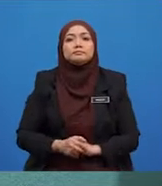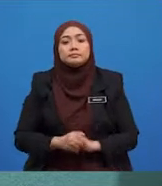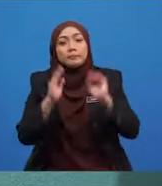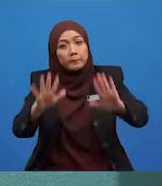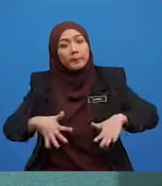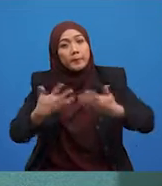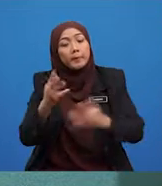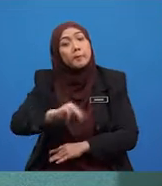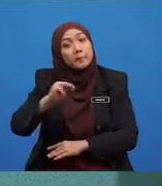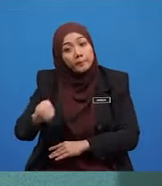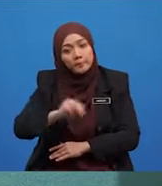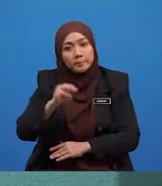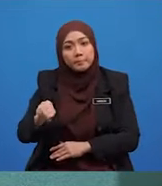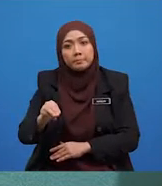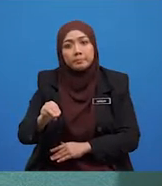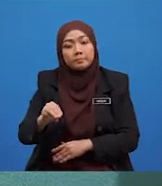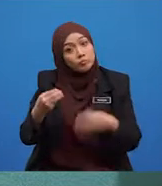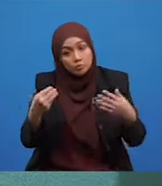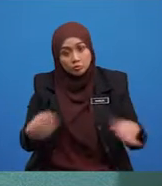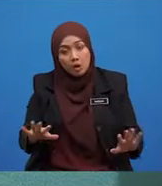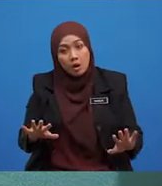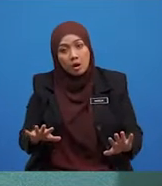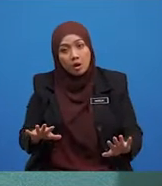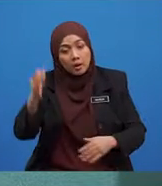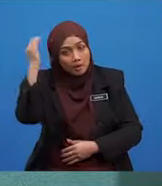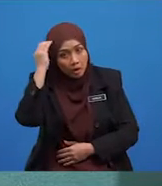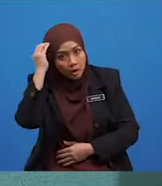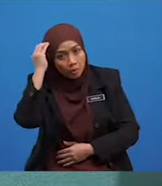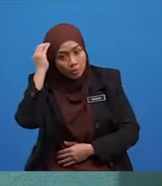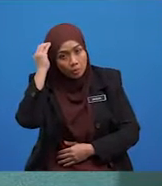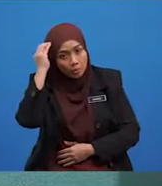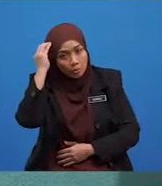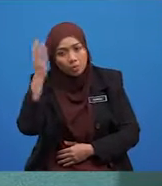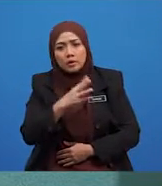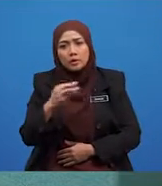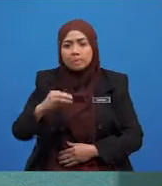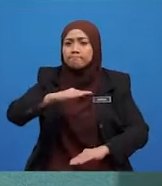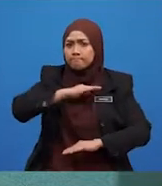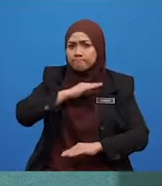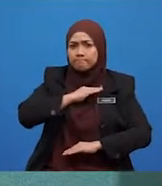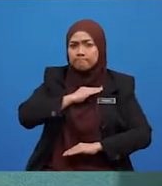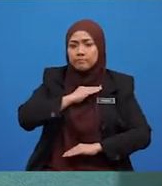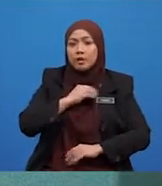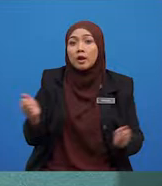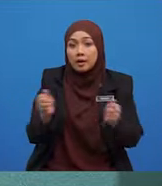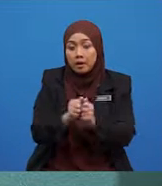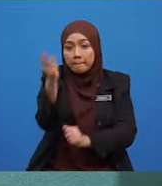murid-murid? Adakah anda berpuas hati dengan bulatan yang anda lukis sebentar tadi?